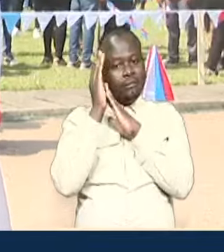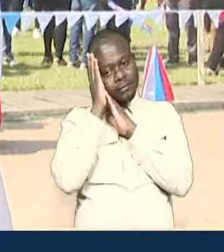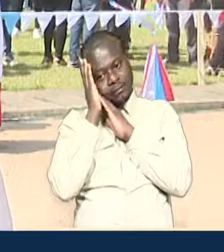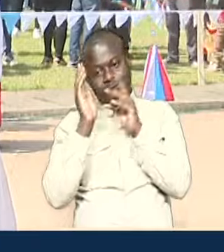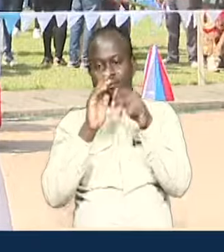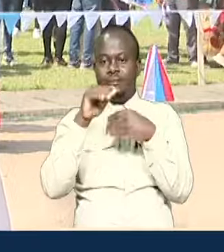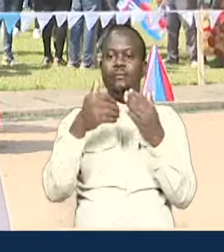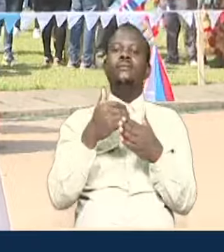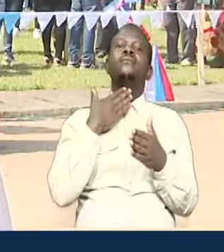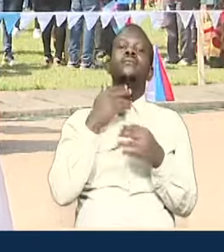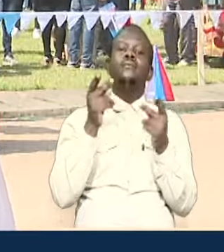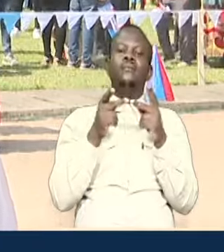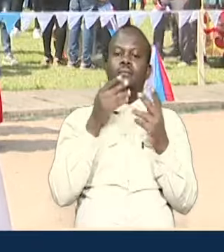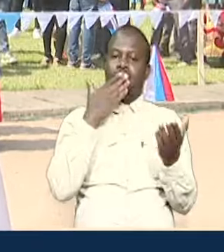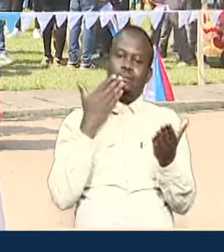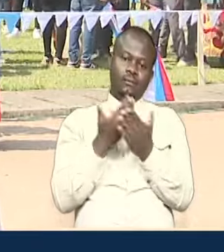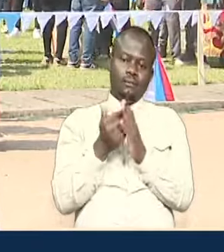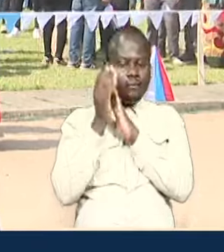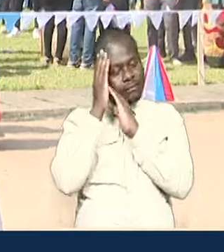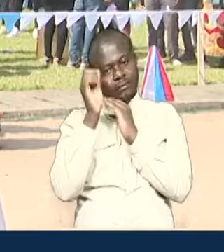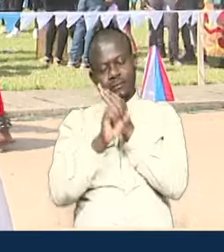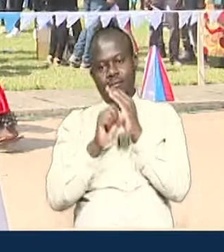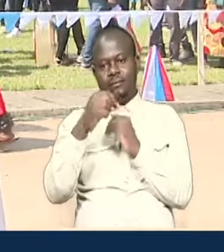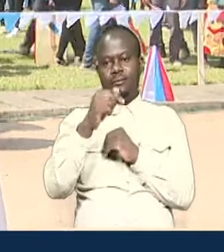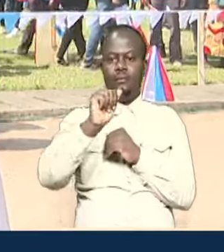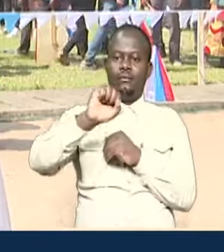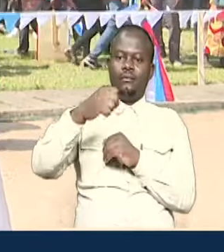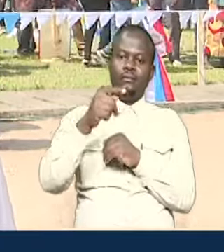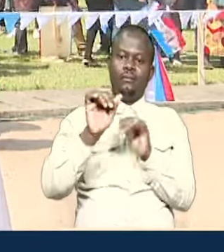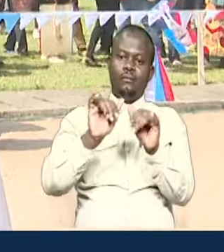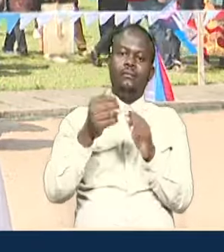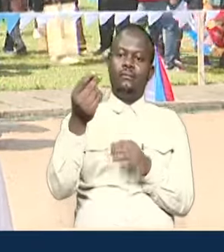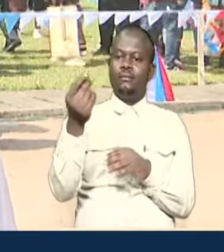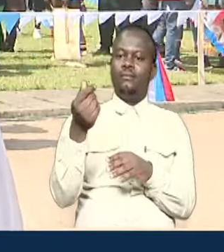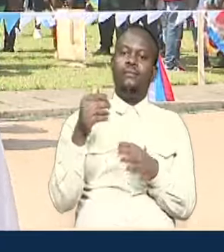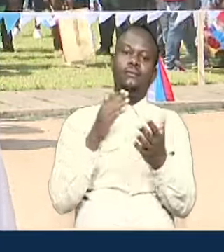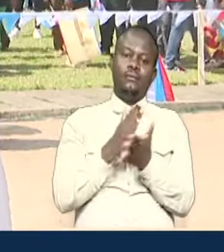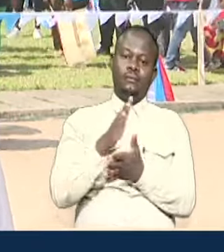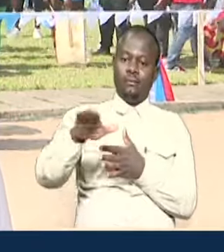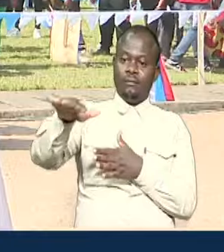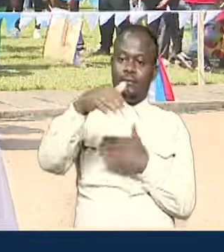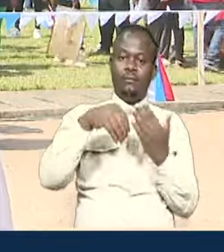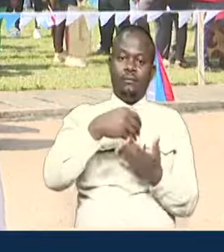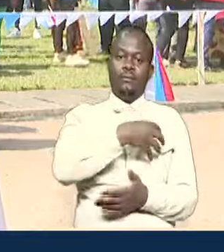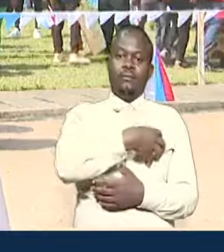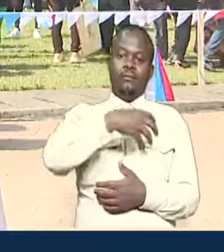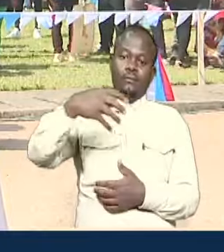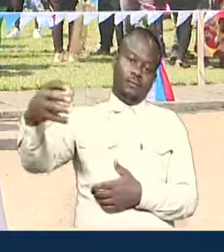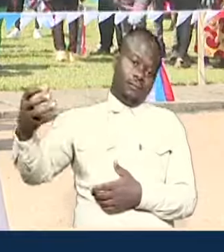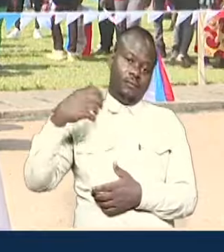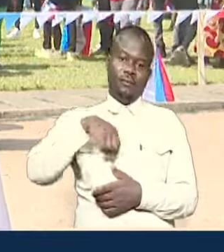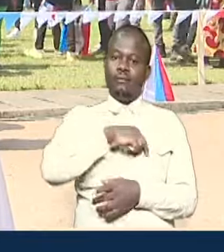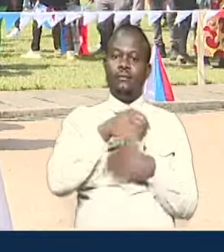wese ushaka ahantu heza ari kurara mu murenge wa Gashaki akahasiga amafaranga. Muri Gashaki turakize,